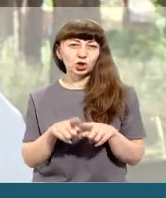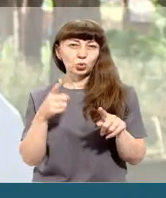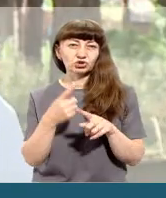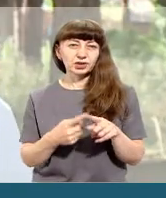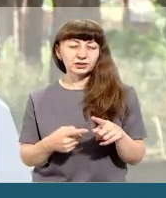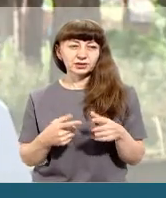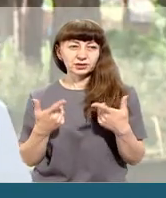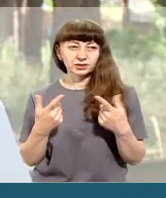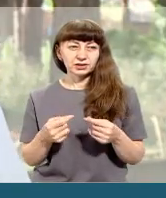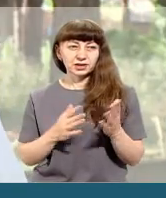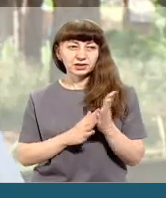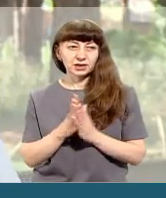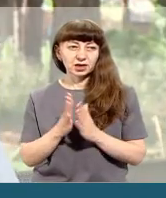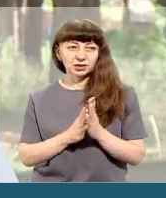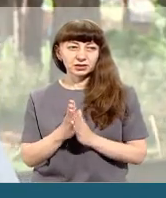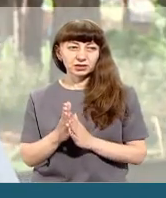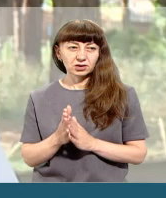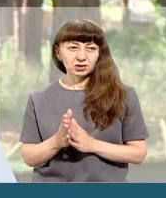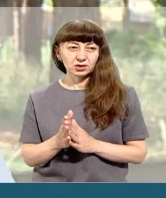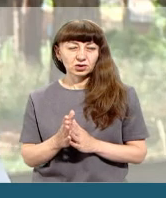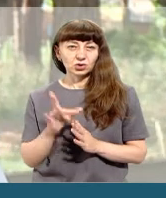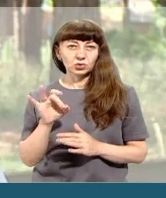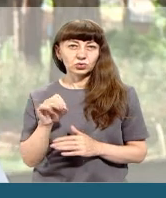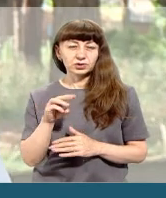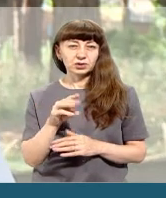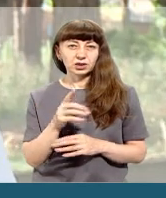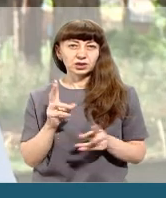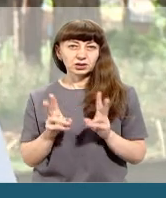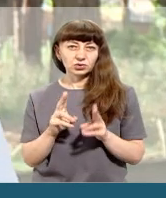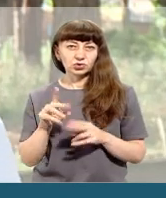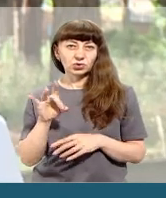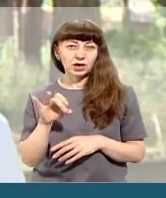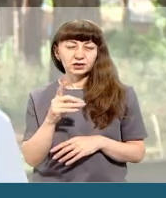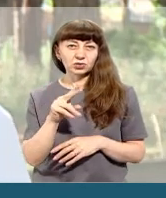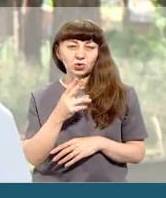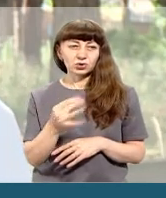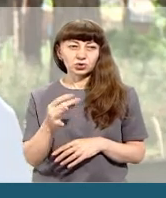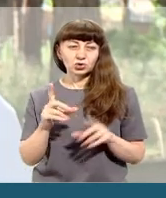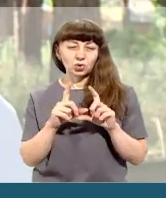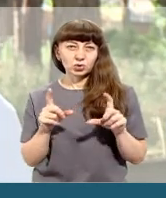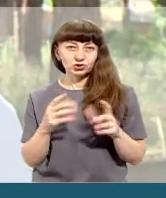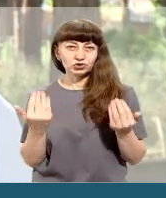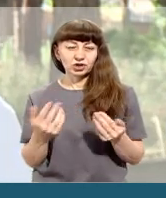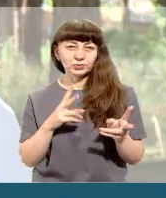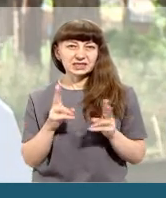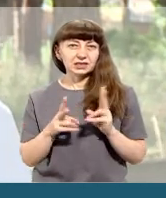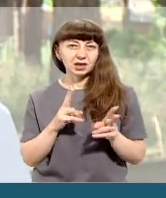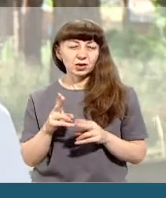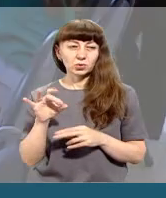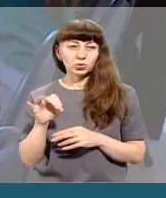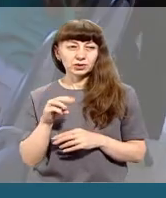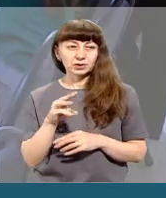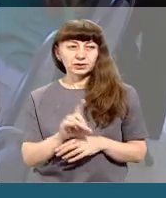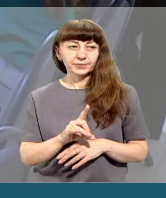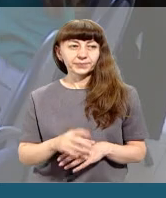где заросло, например, еще раз повторюсь, кусты. Вот вдоль Чутаевской школы мы сейчас проводим, вырезаем вот эти кусты, очистка